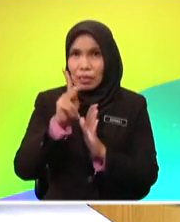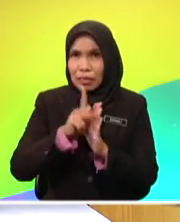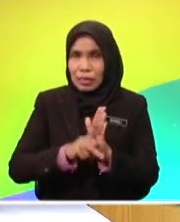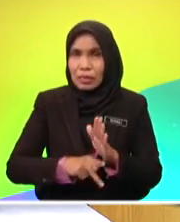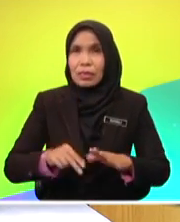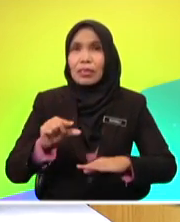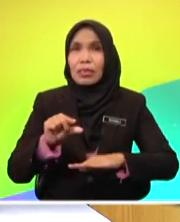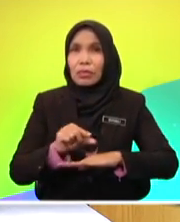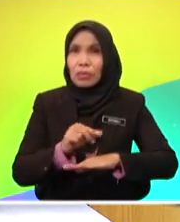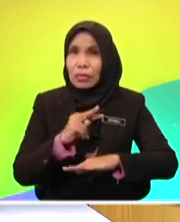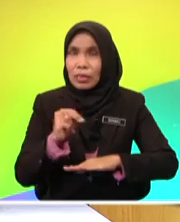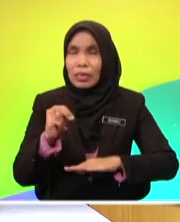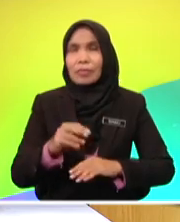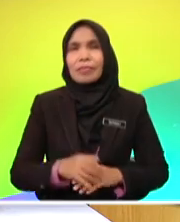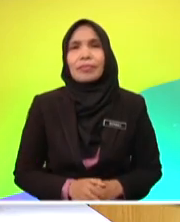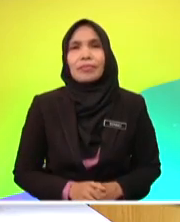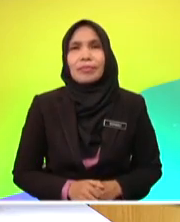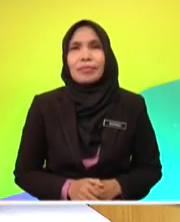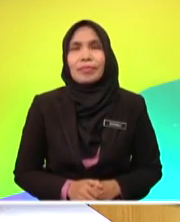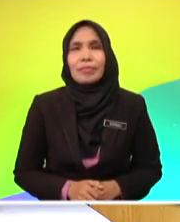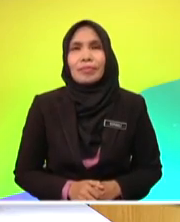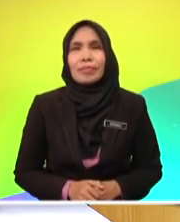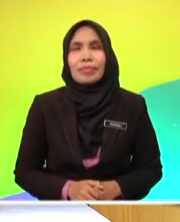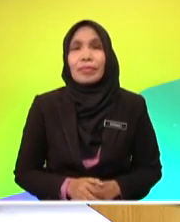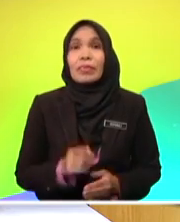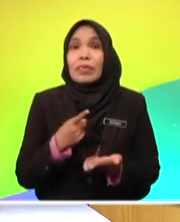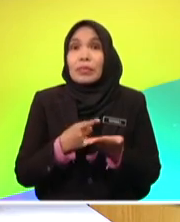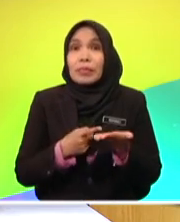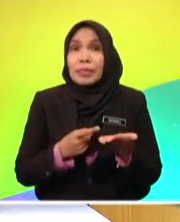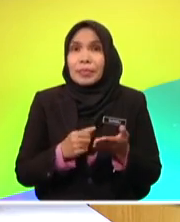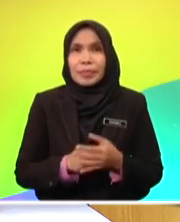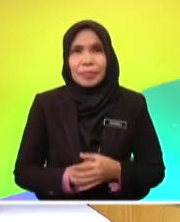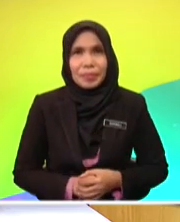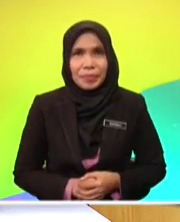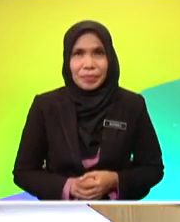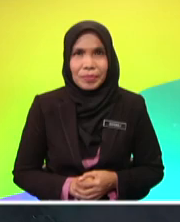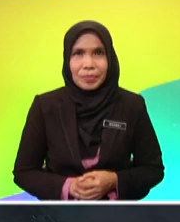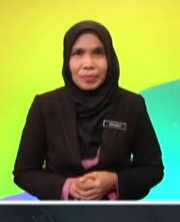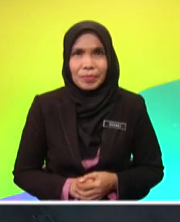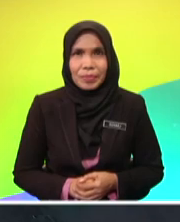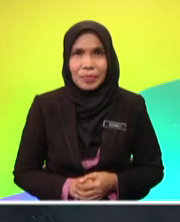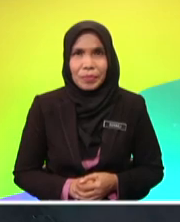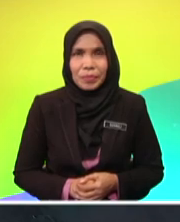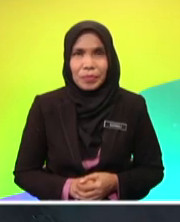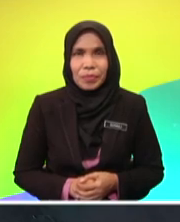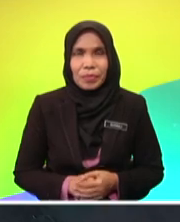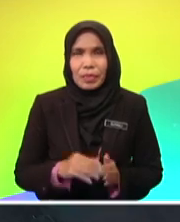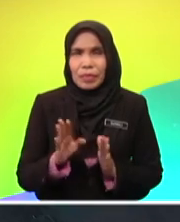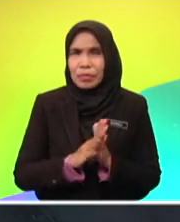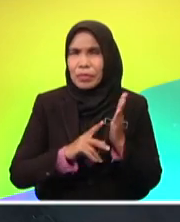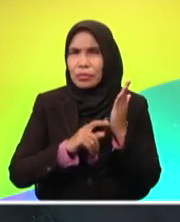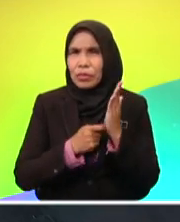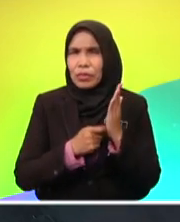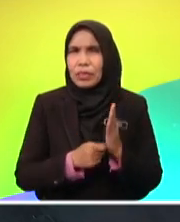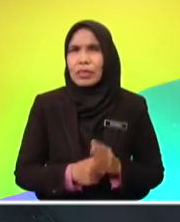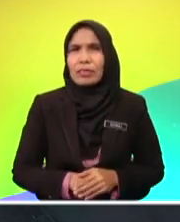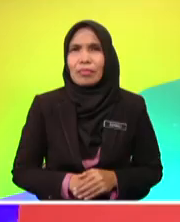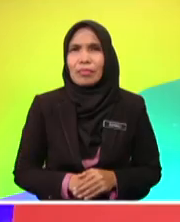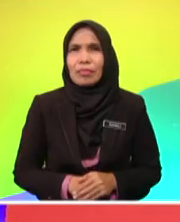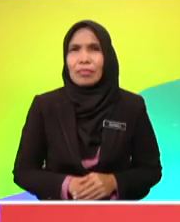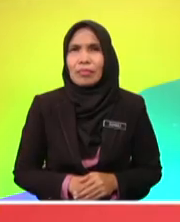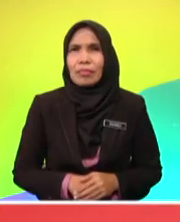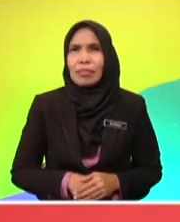beg tangan, boleh menjadi hiasan. Apakah ia? Okey, bermula dengan huruf T, berakhir dengan